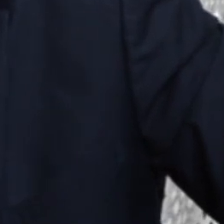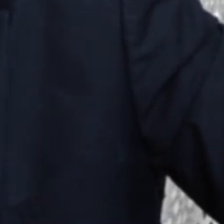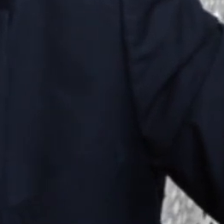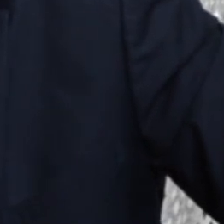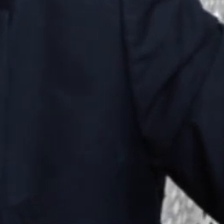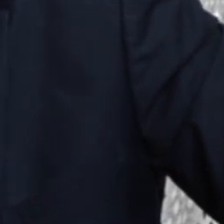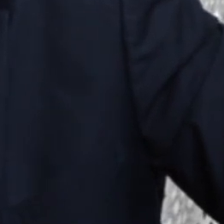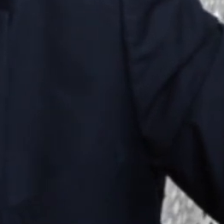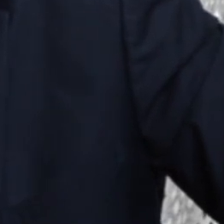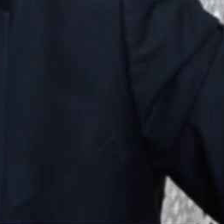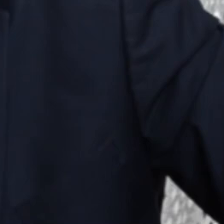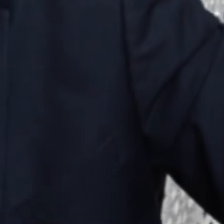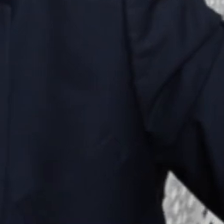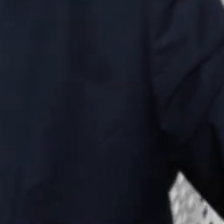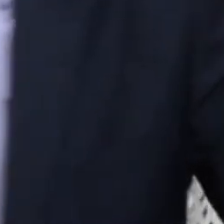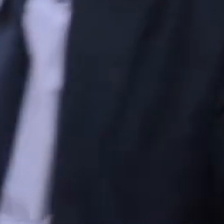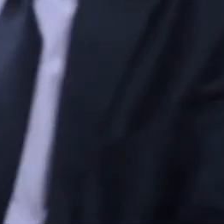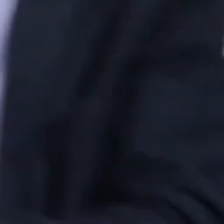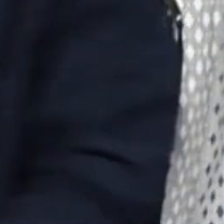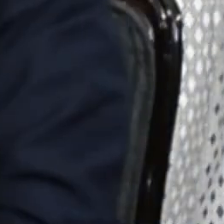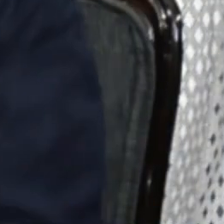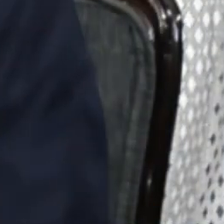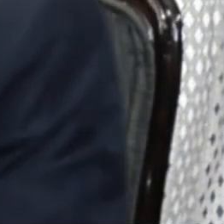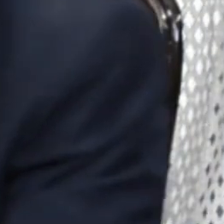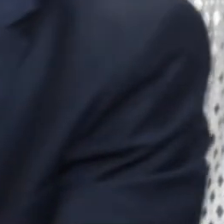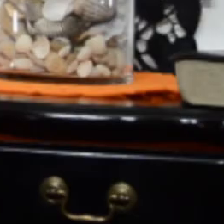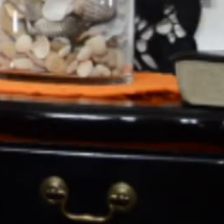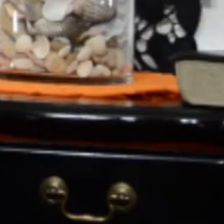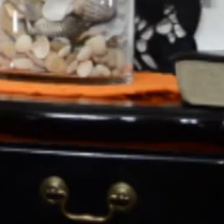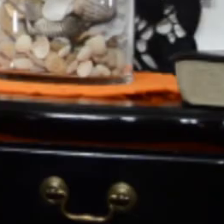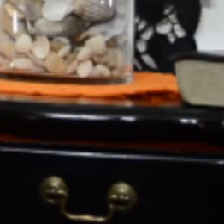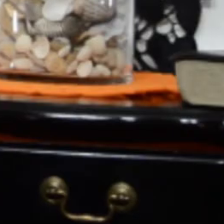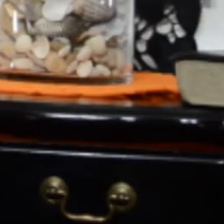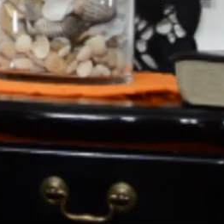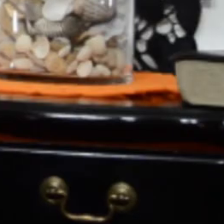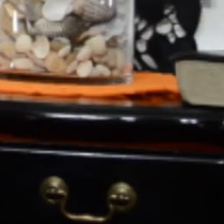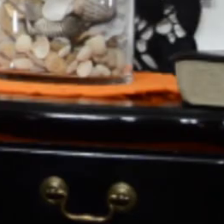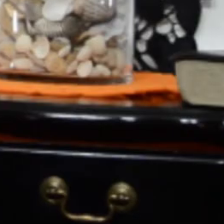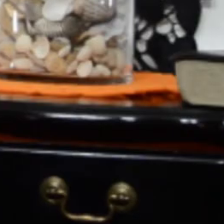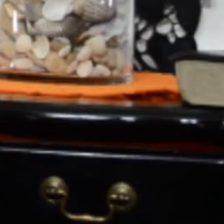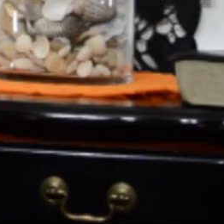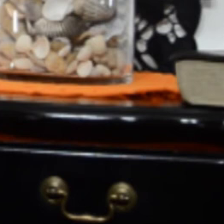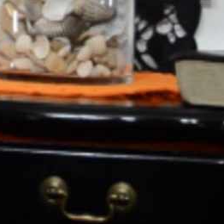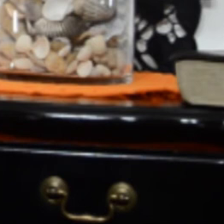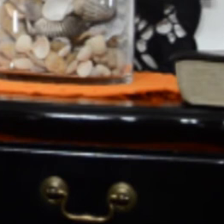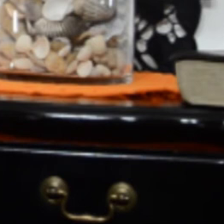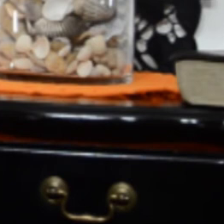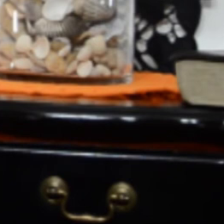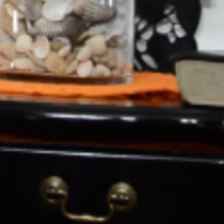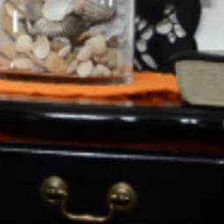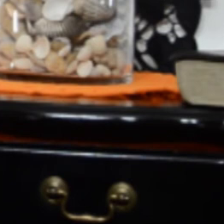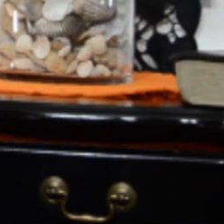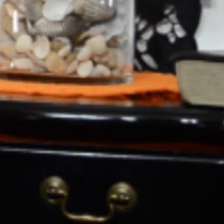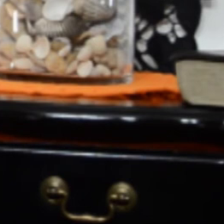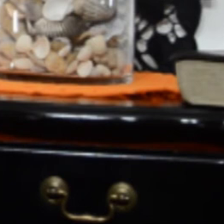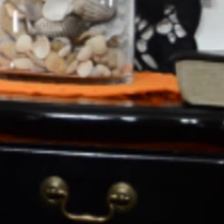uchidaro uchidaro ndo zvinodikana izvo. Saka zvandoda kuti muite manje mukupedza inini zvandichekera kuti vatere tese